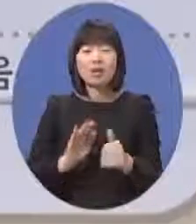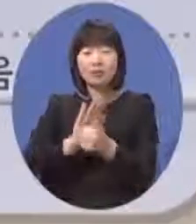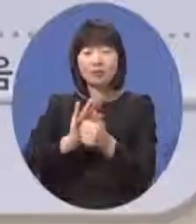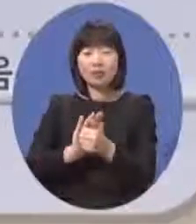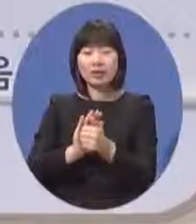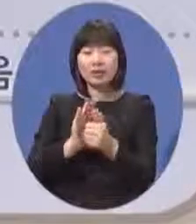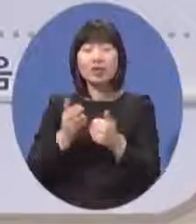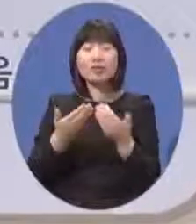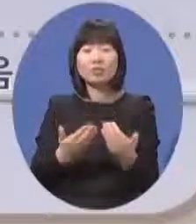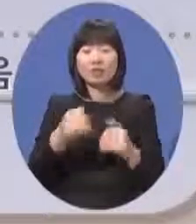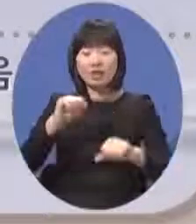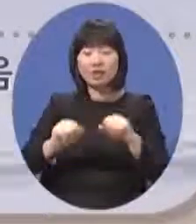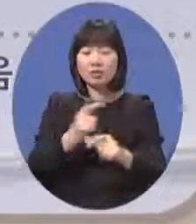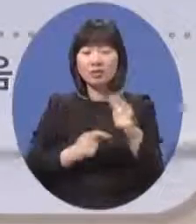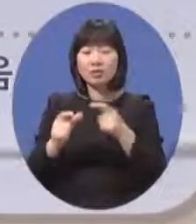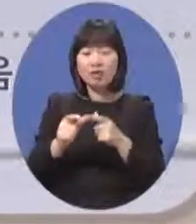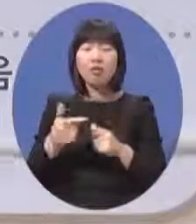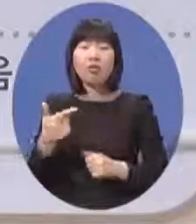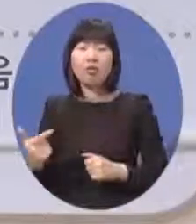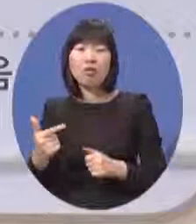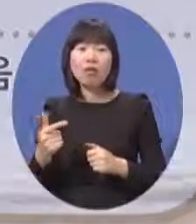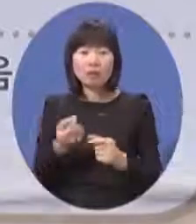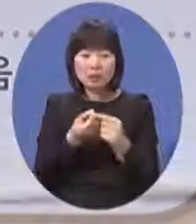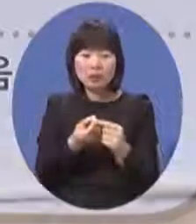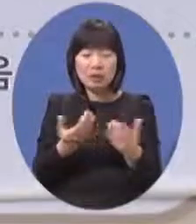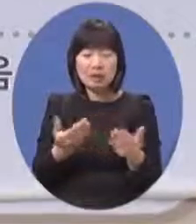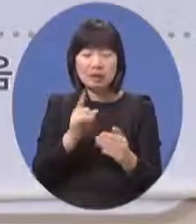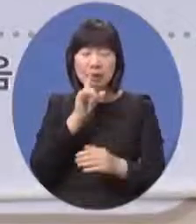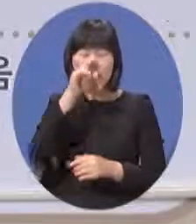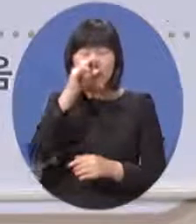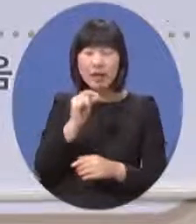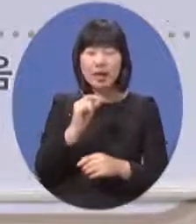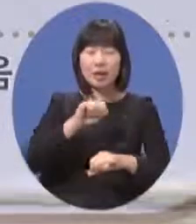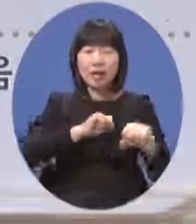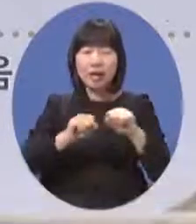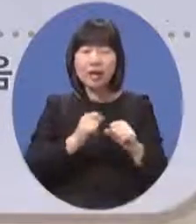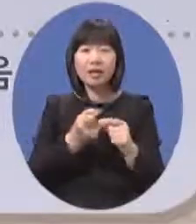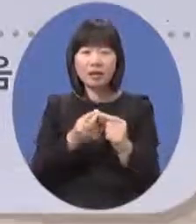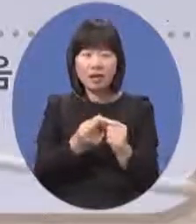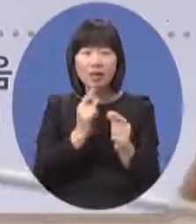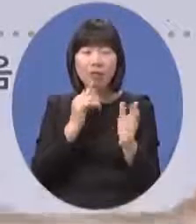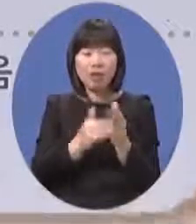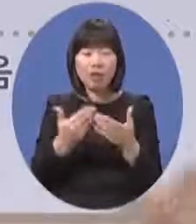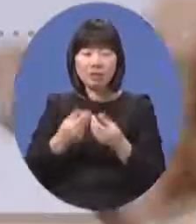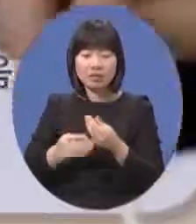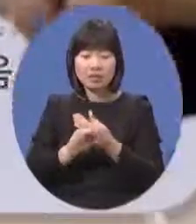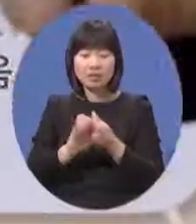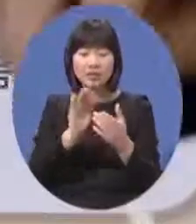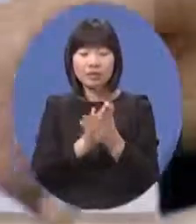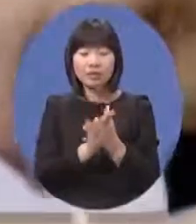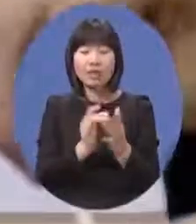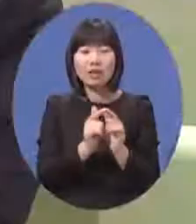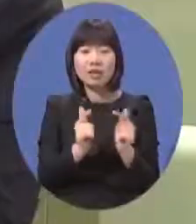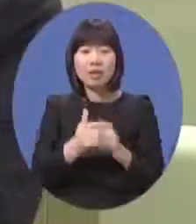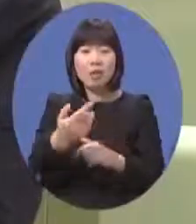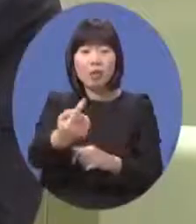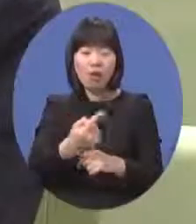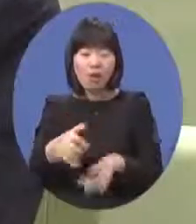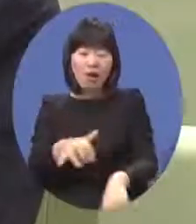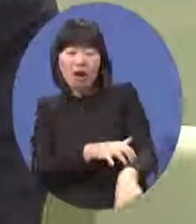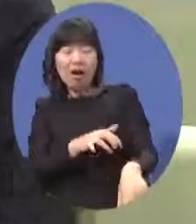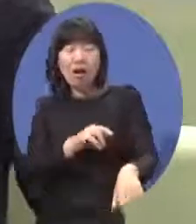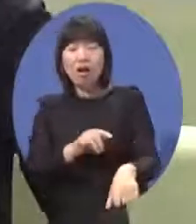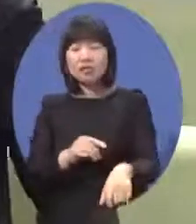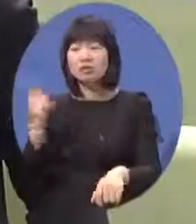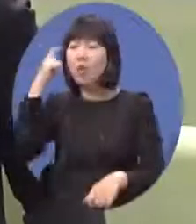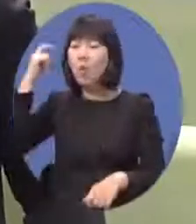협력하고 도와주는 행동이 훨씬 많고요. 네. 사소한 일에 과민하게 반응하는 일이 적어요. 그러니까 예를 들면 친구들이 와서 이렇게 살짝 건드려도 예민한